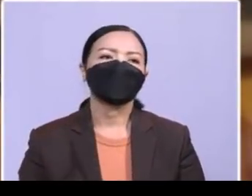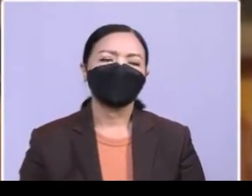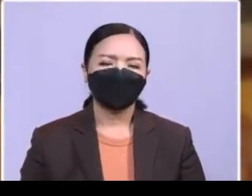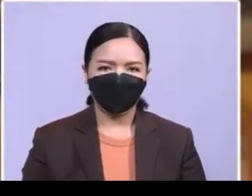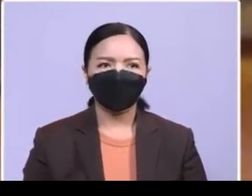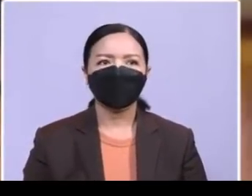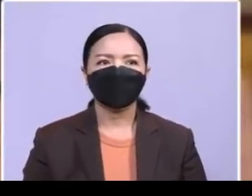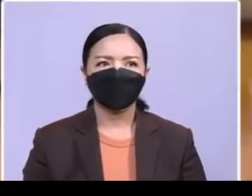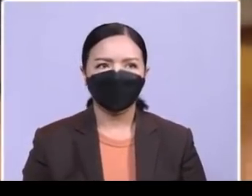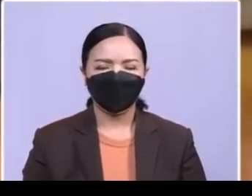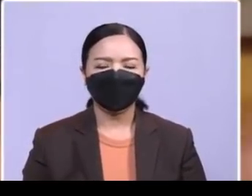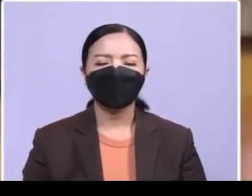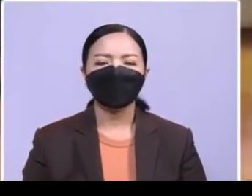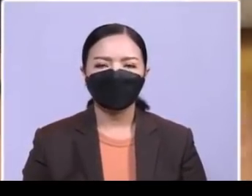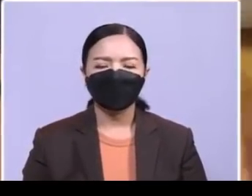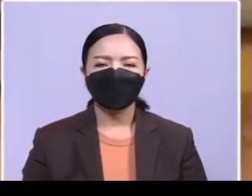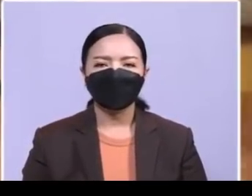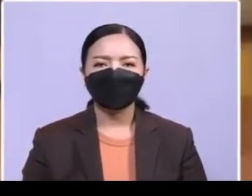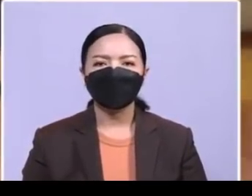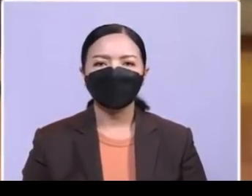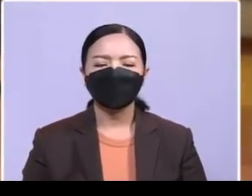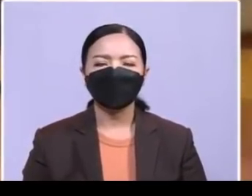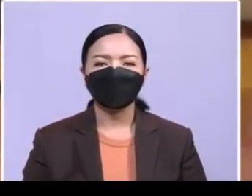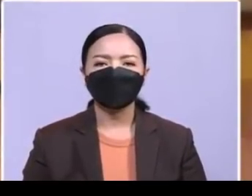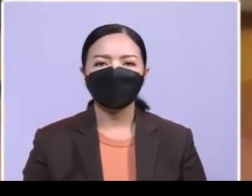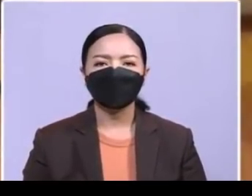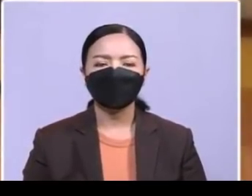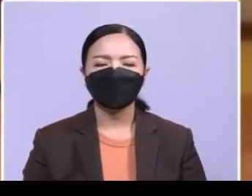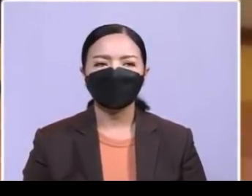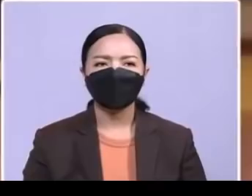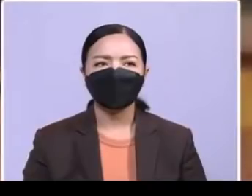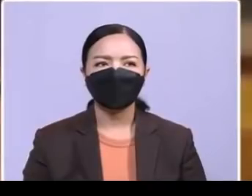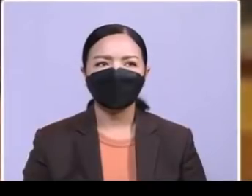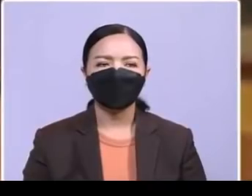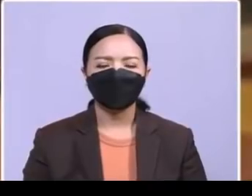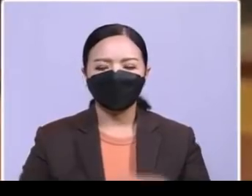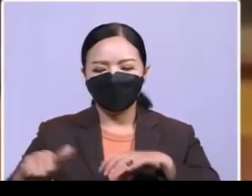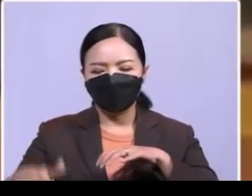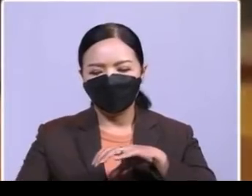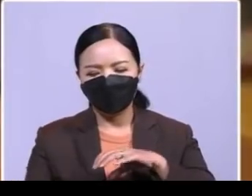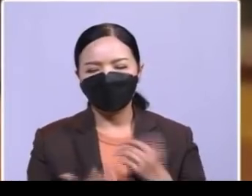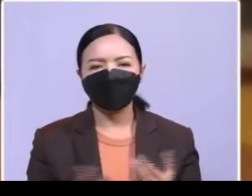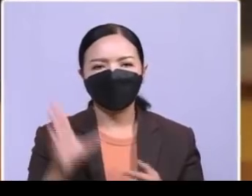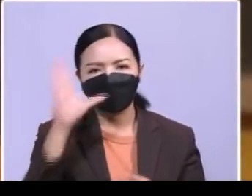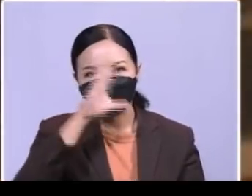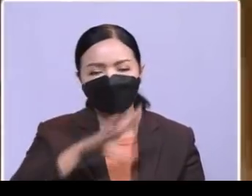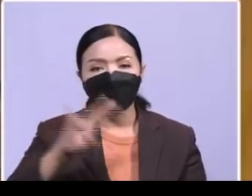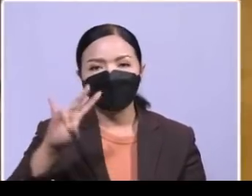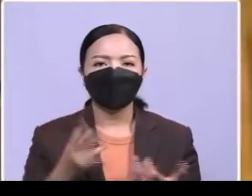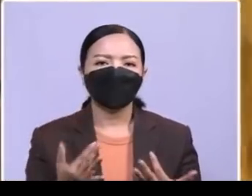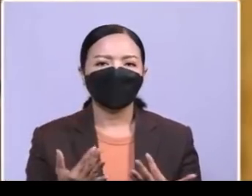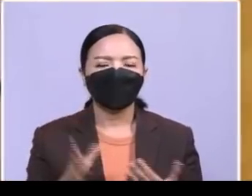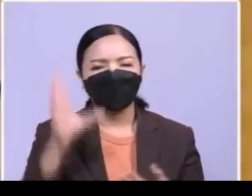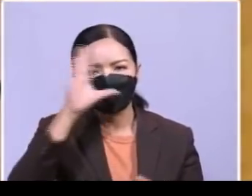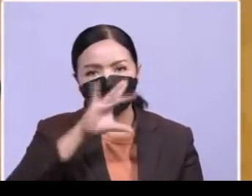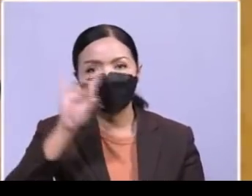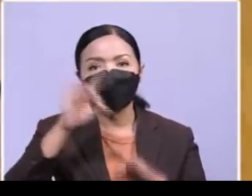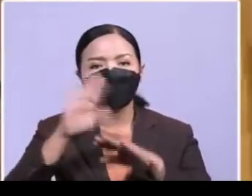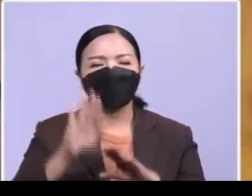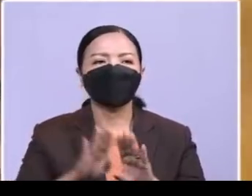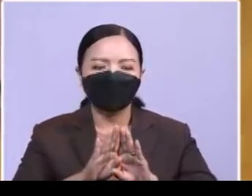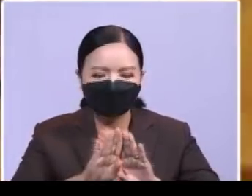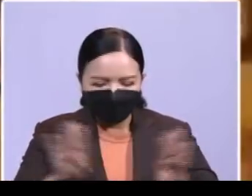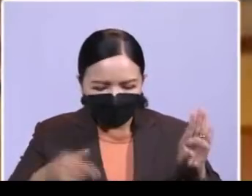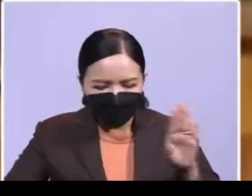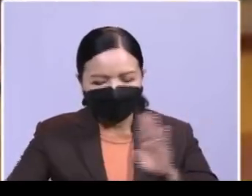ยินดังนั้นก็รีบไปหาสิครับแล้วสุดท้ายครับมารอตอนทุ่มหนึ่งกว่าจะได้เปิดก็เกือบหนัวสองทุ่มเข้าไปแล้วฮะโอ้โ